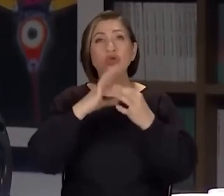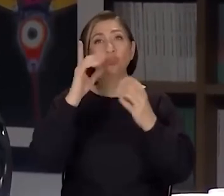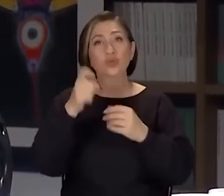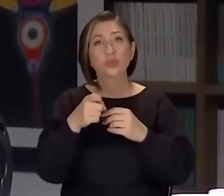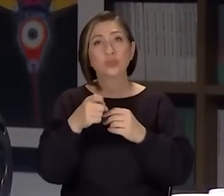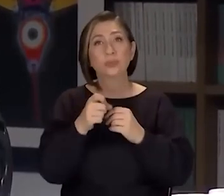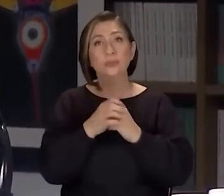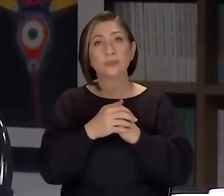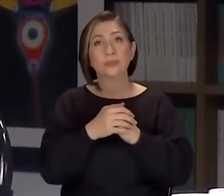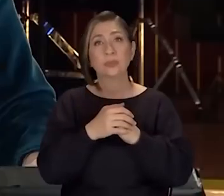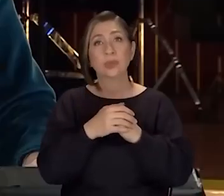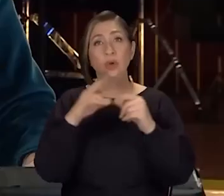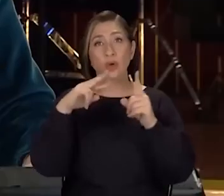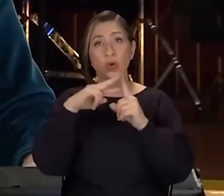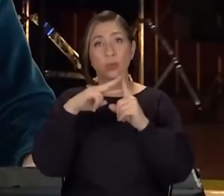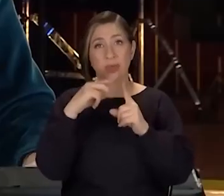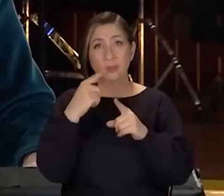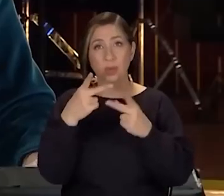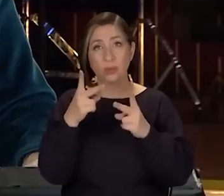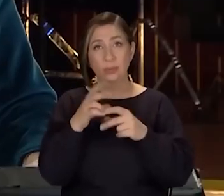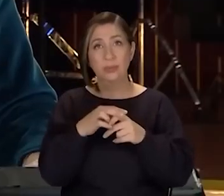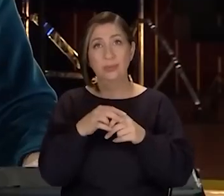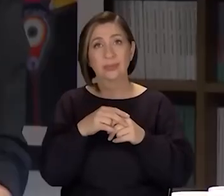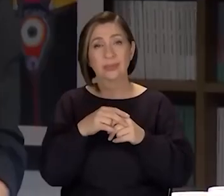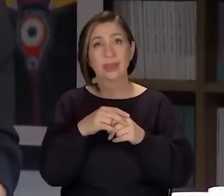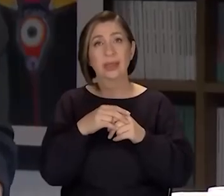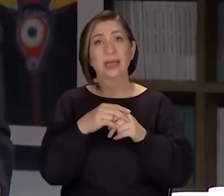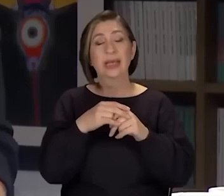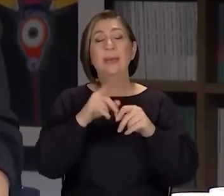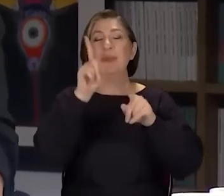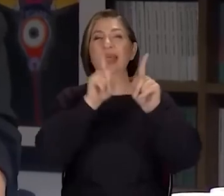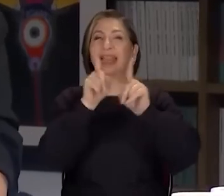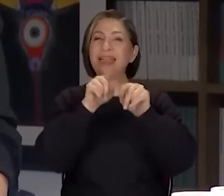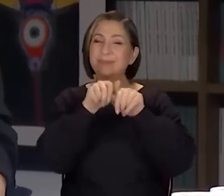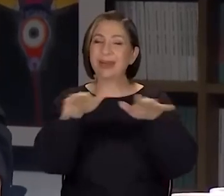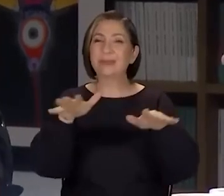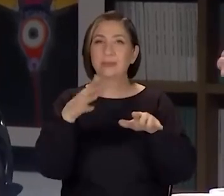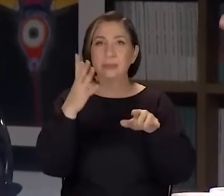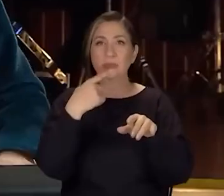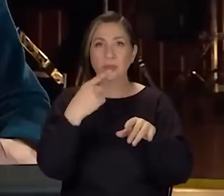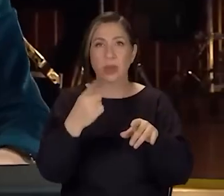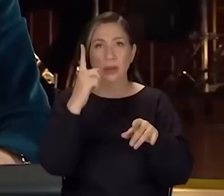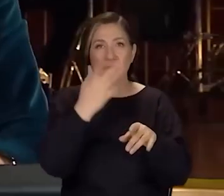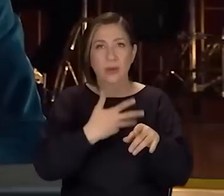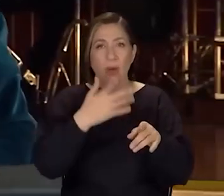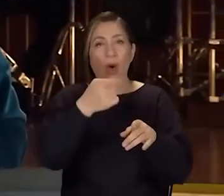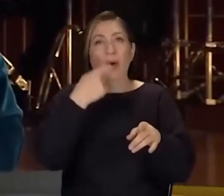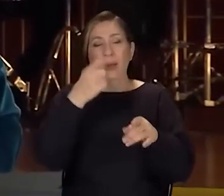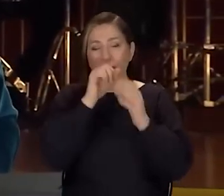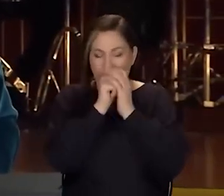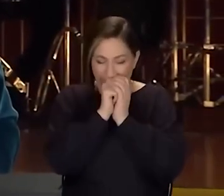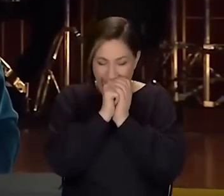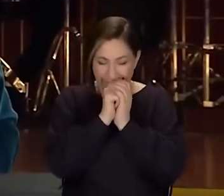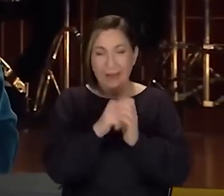buldum. YouTube diyebiliyor muyum? Diyeyim. Yani bir sosyal paylaşım sitesine. Yahu de Allah aşkına. Bu eski bir ara